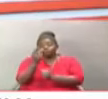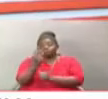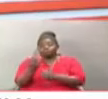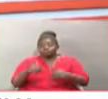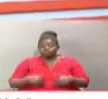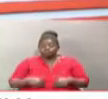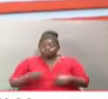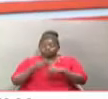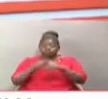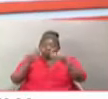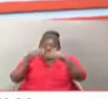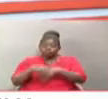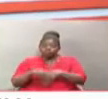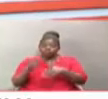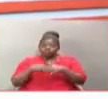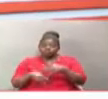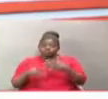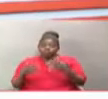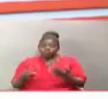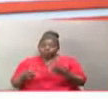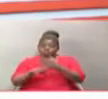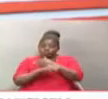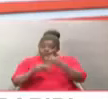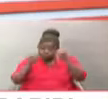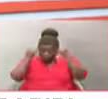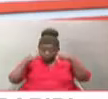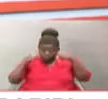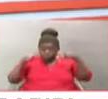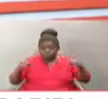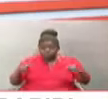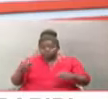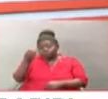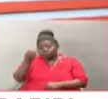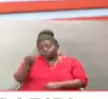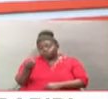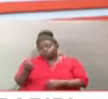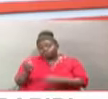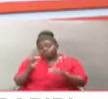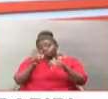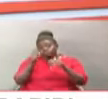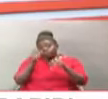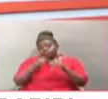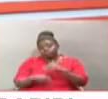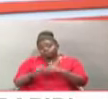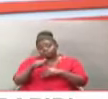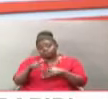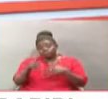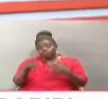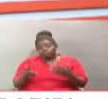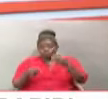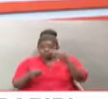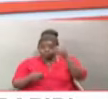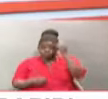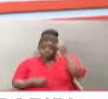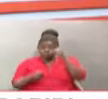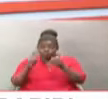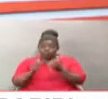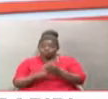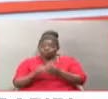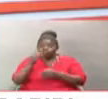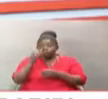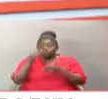kiro. Bano babadde bakalakala n'ente enzibe mukaaga. Bwe babakunyiza bategeezezza nti nabo babadde beeyiya okufuna